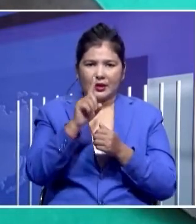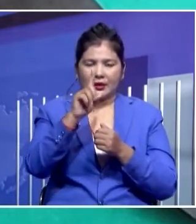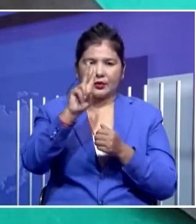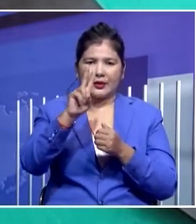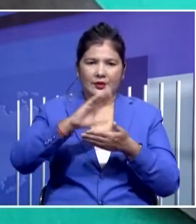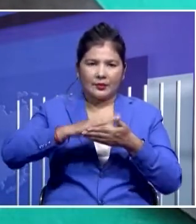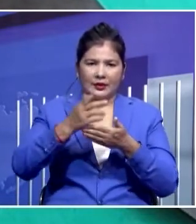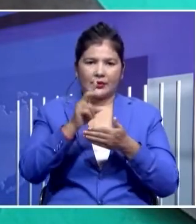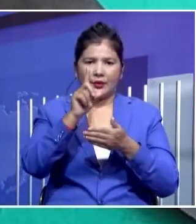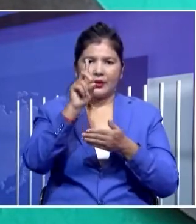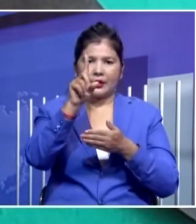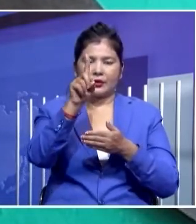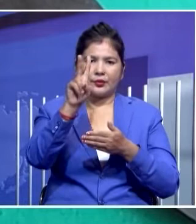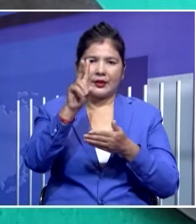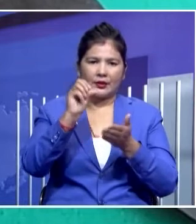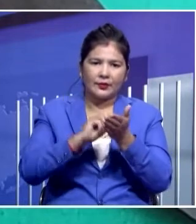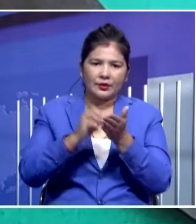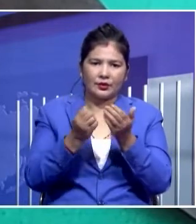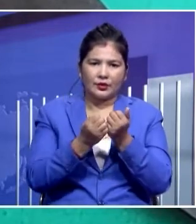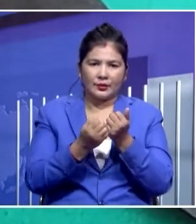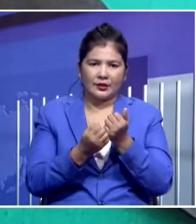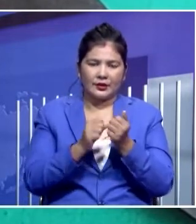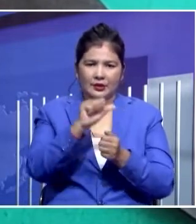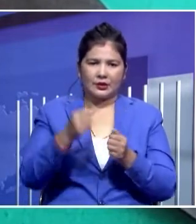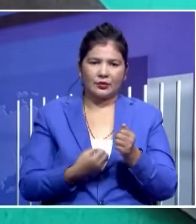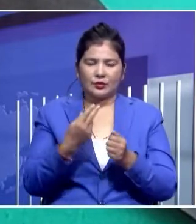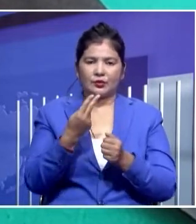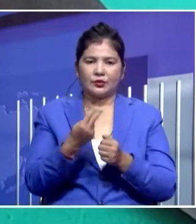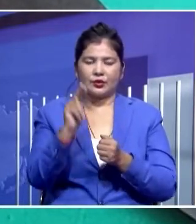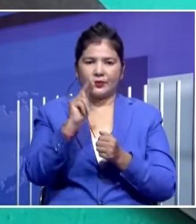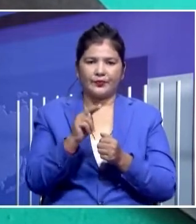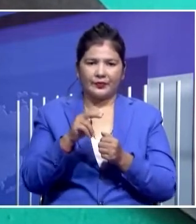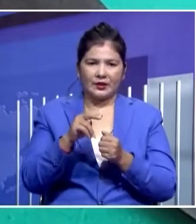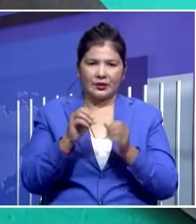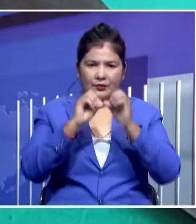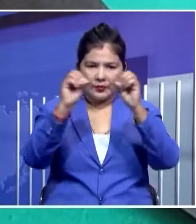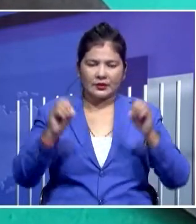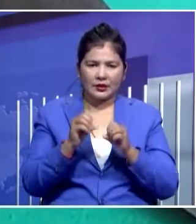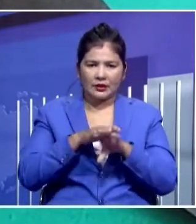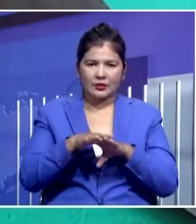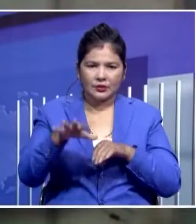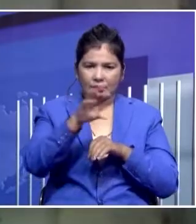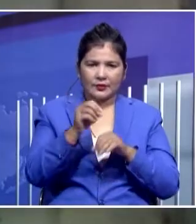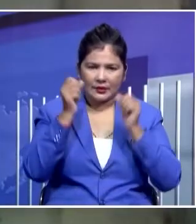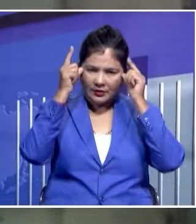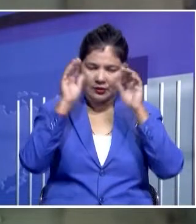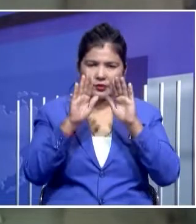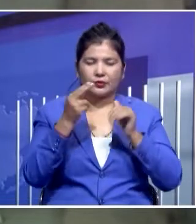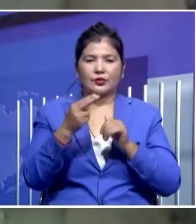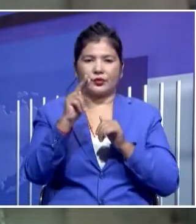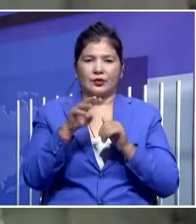लागि बाह्रचोटि गऱ्यो भने एउटा जनता पनि सचेत हुन्थ्यो, एउटा हामी पसलहरूलाई पनि सबैलाई सचेत हुन्थ्यो।